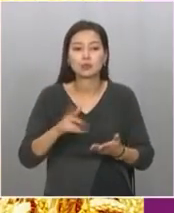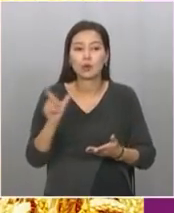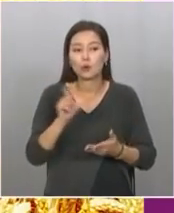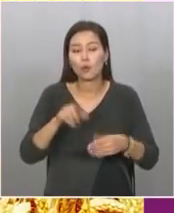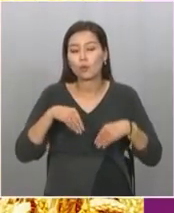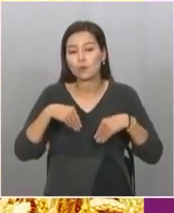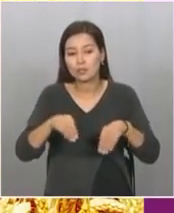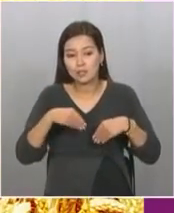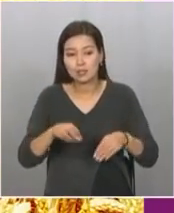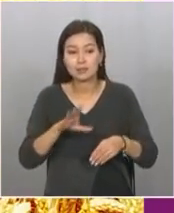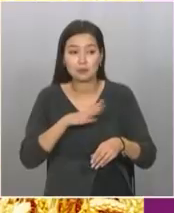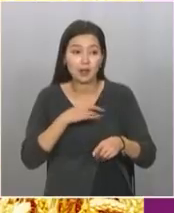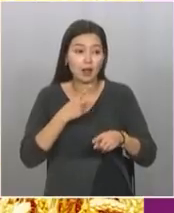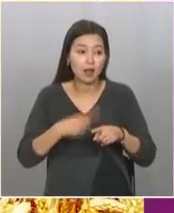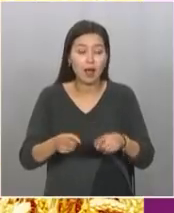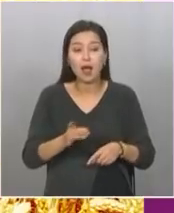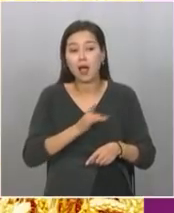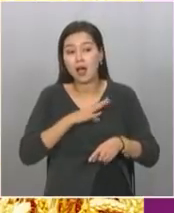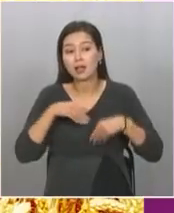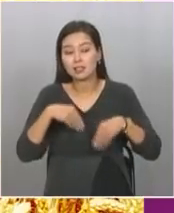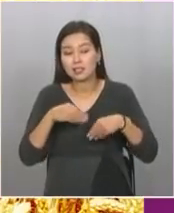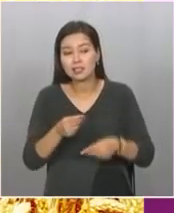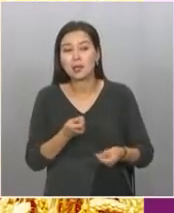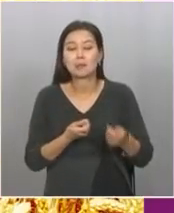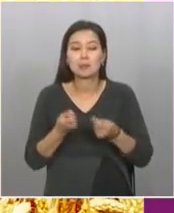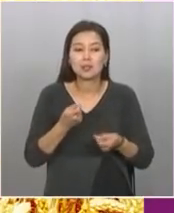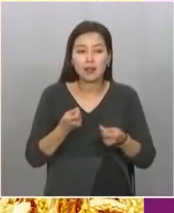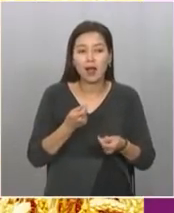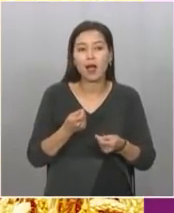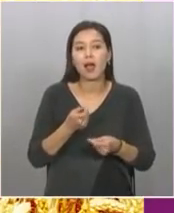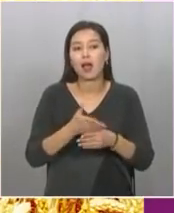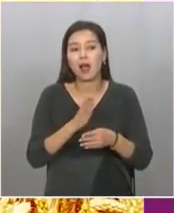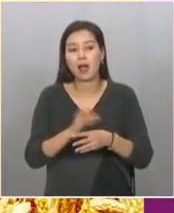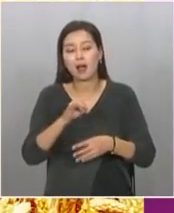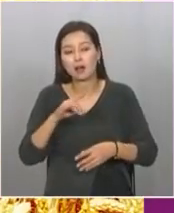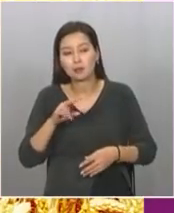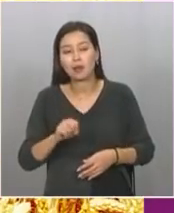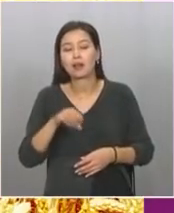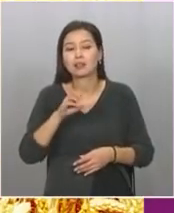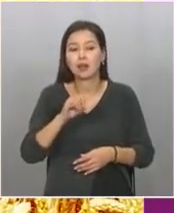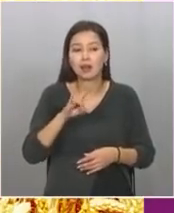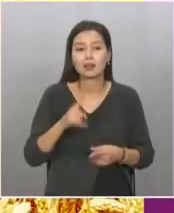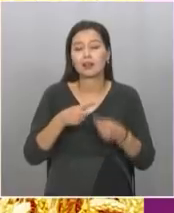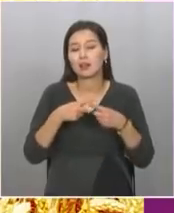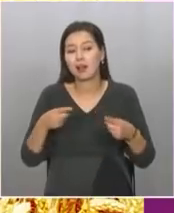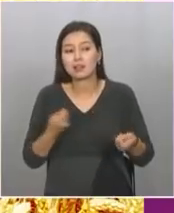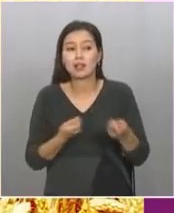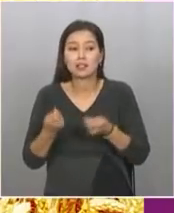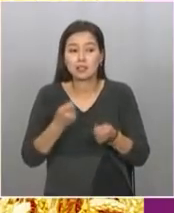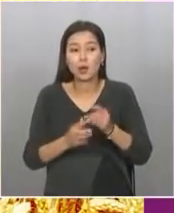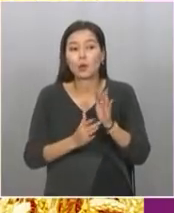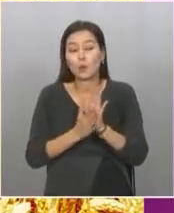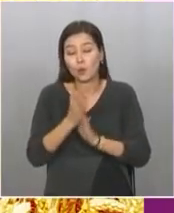егіс деп ажыратқан. Ақ егіске бидай, арпа, тары және тағы басқа дақылдарды